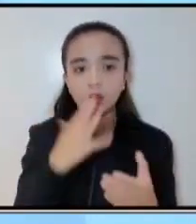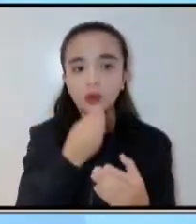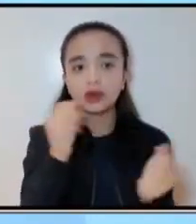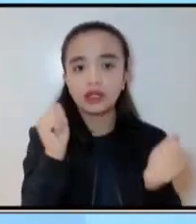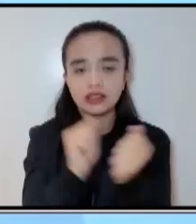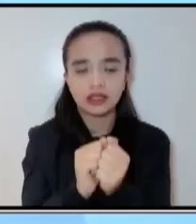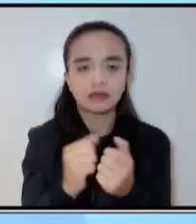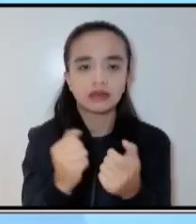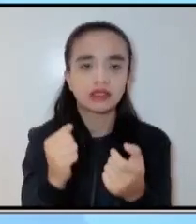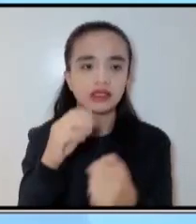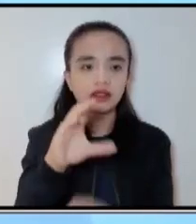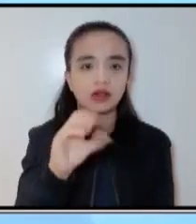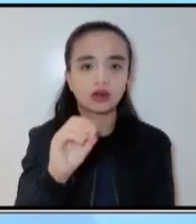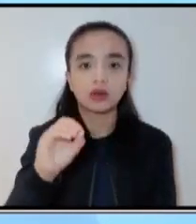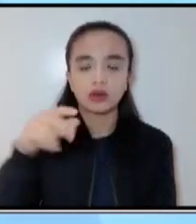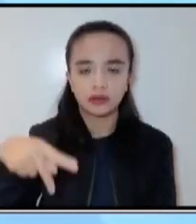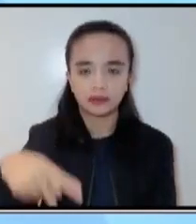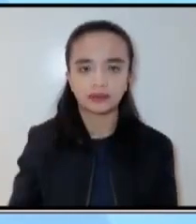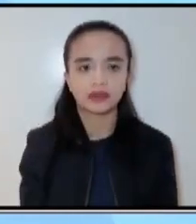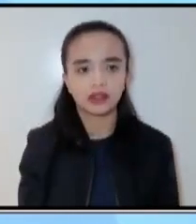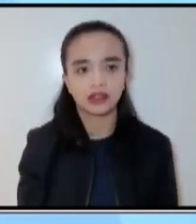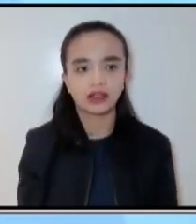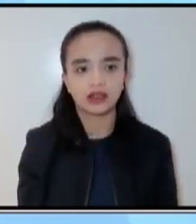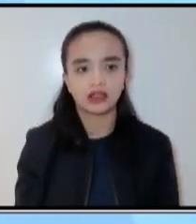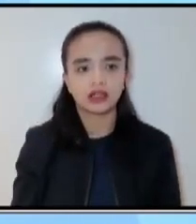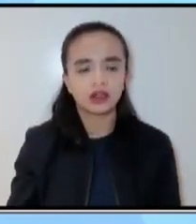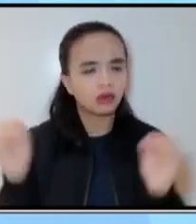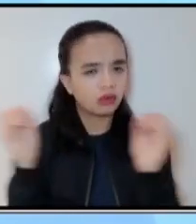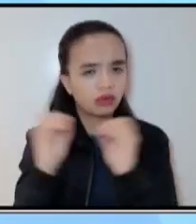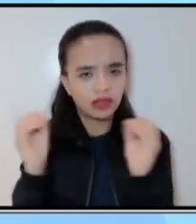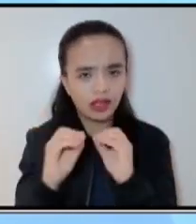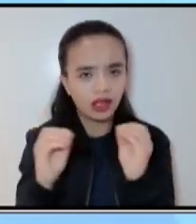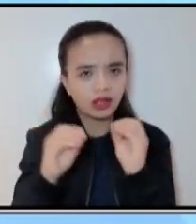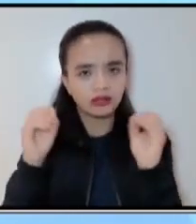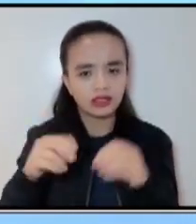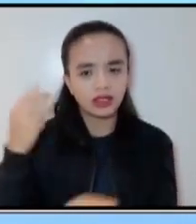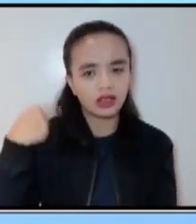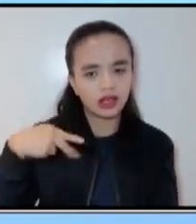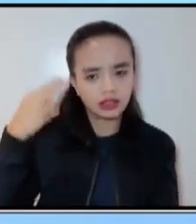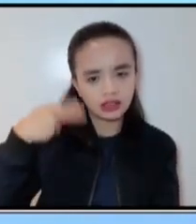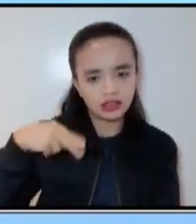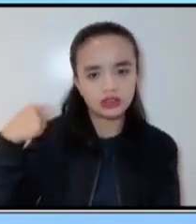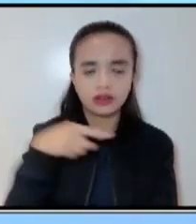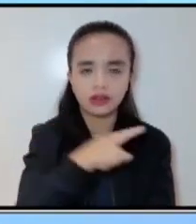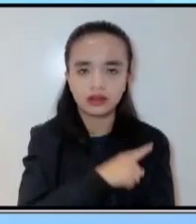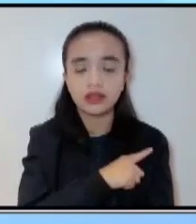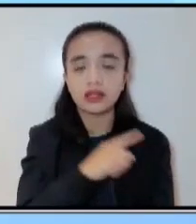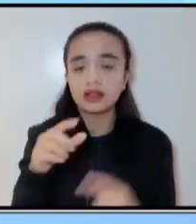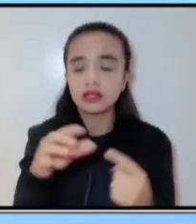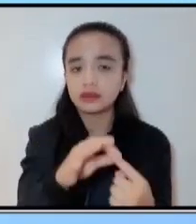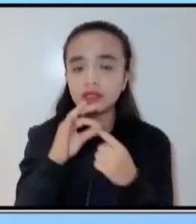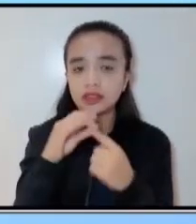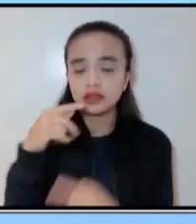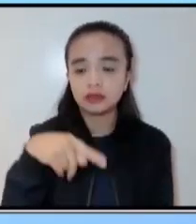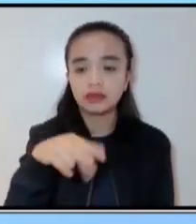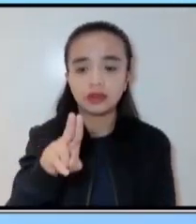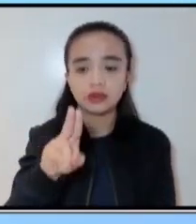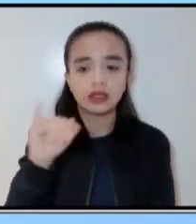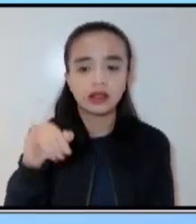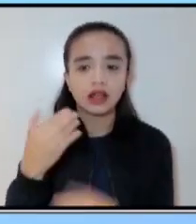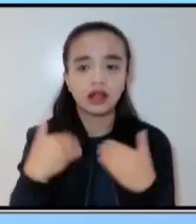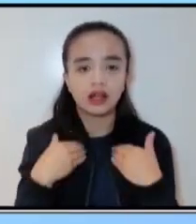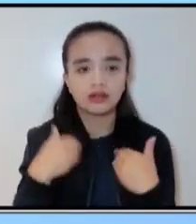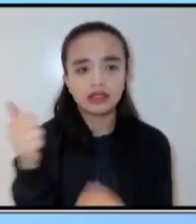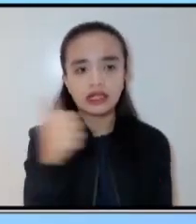consolidation. Wala po sa kasaysayan ng ating bansa, lalo sa PUJ, na nagkaroon ng transport